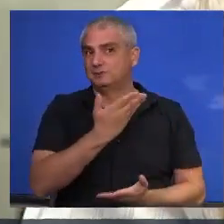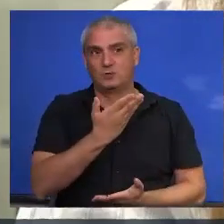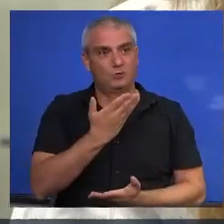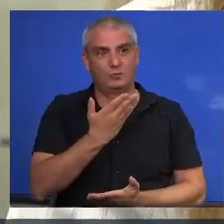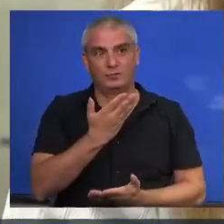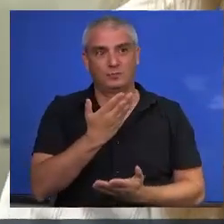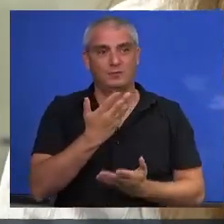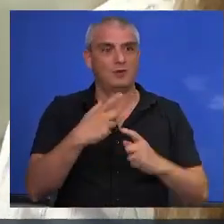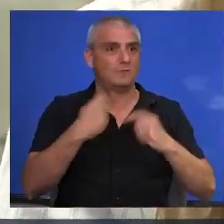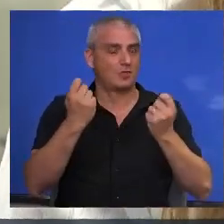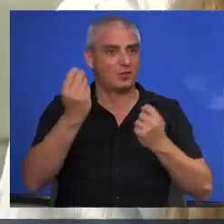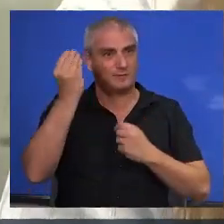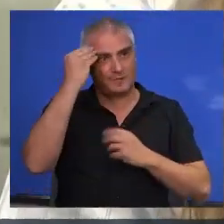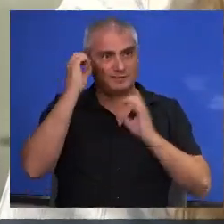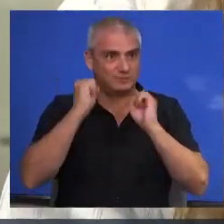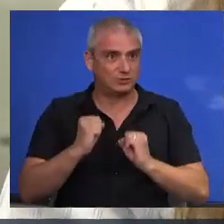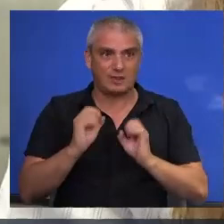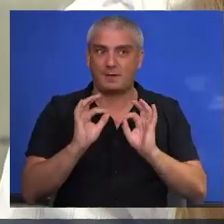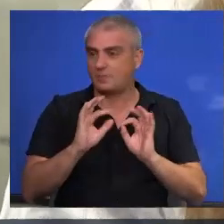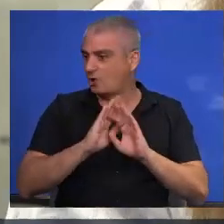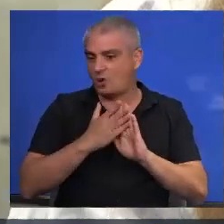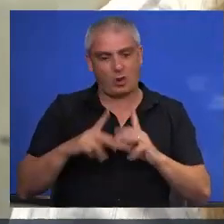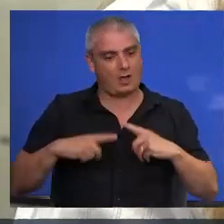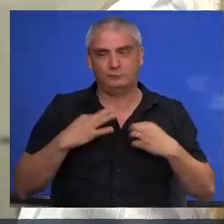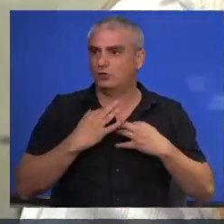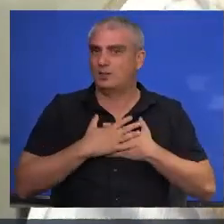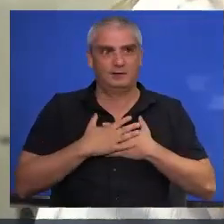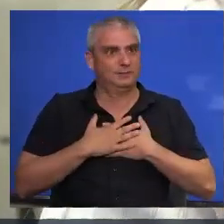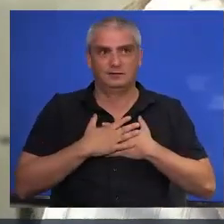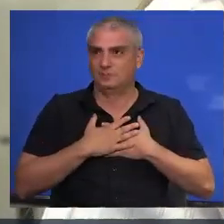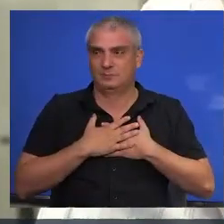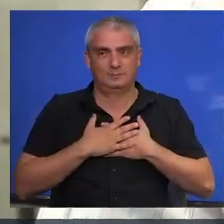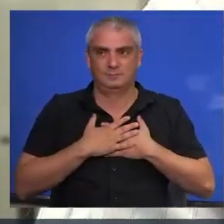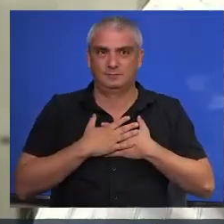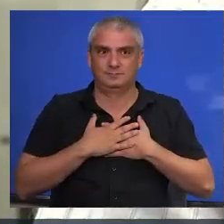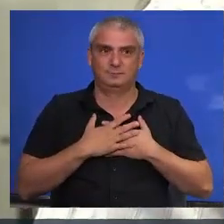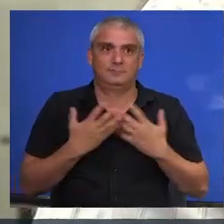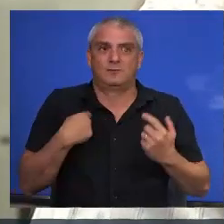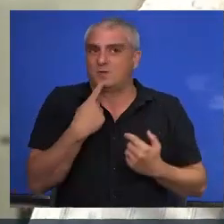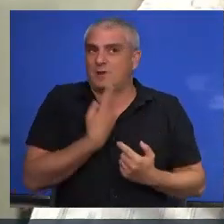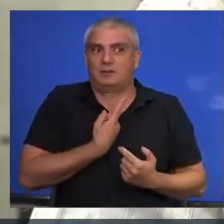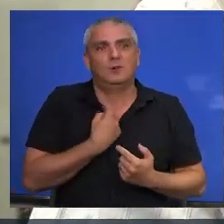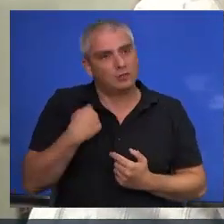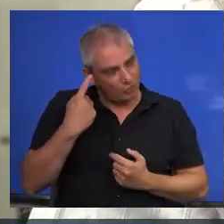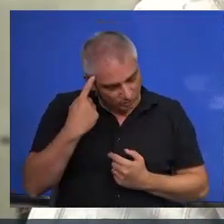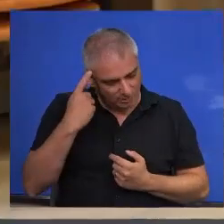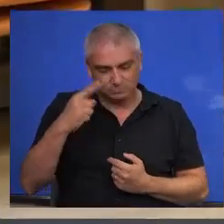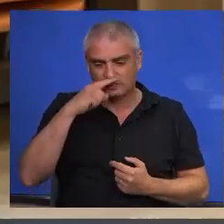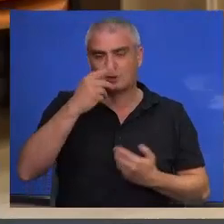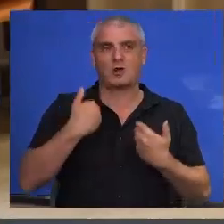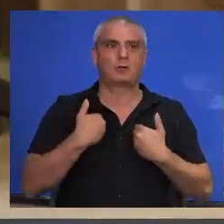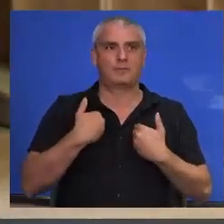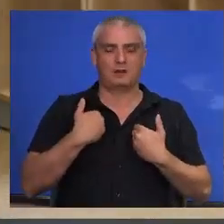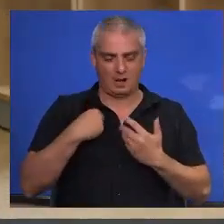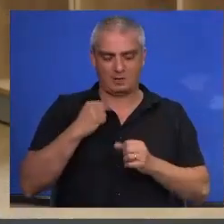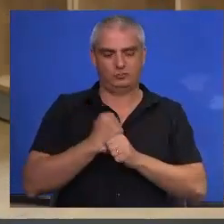המחנכות מהיסודי, ובאמת זה כל החיים שלי. אז אני אומרת לעצמי, אני יודעת שהן גאות בי על הרגע הזה. עושה